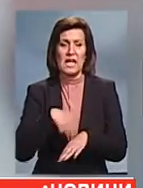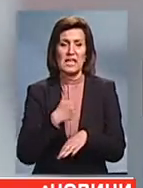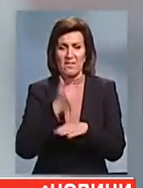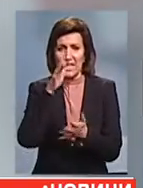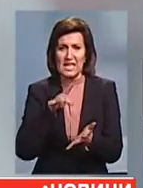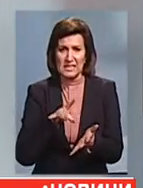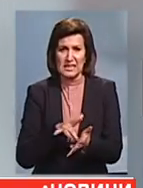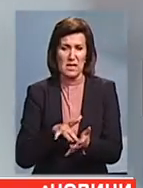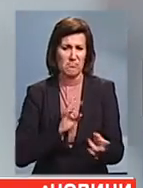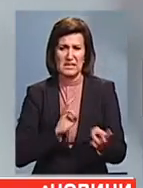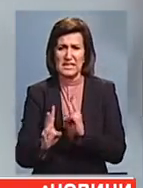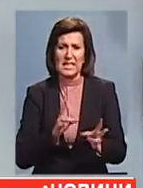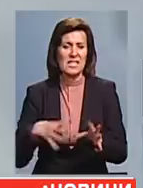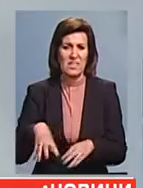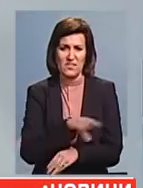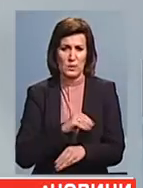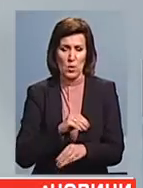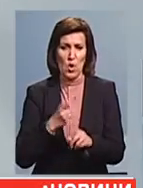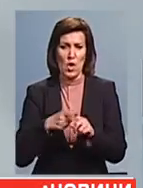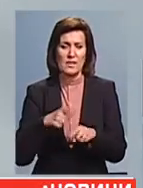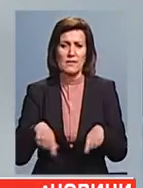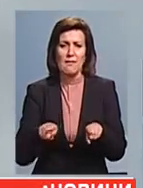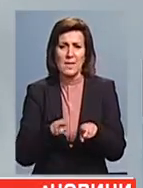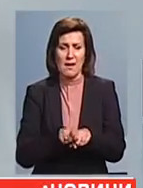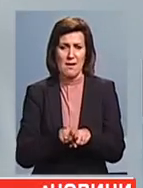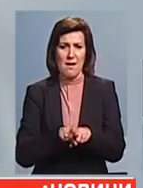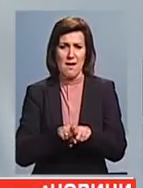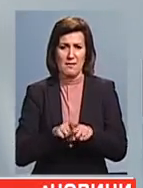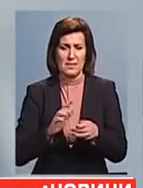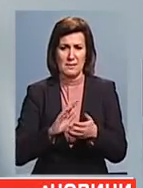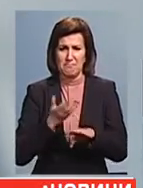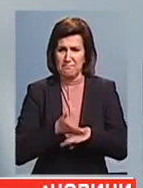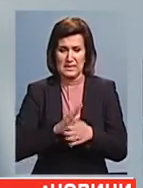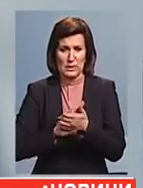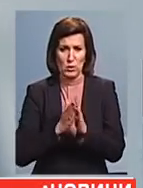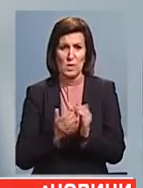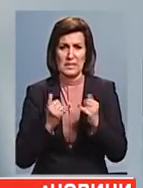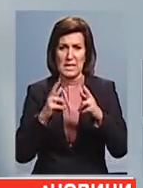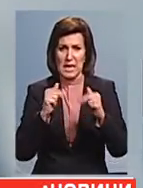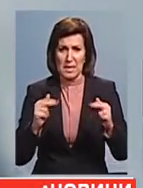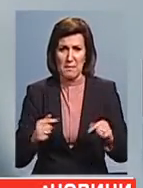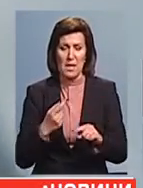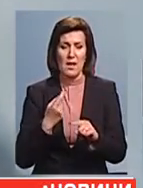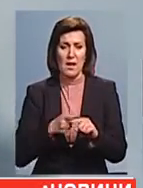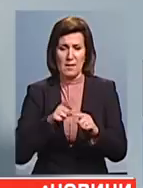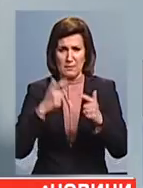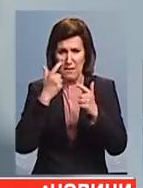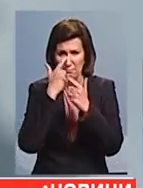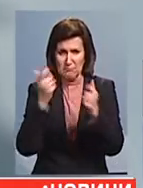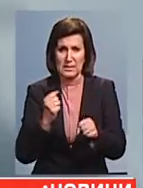ціль – дискредитувати все, розумієте? Коли йде така тяжка ситуація для Кремля, коли роблять заявлення